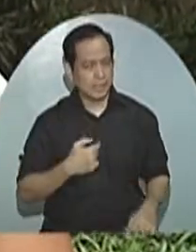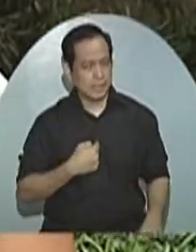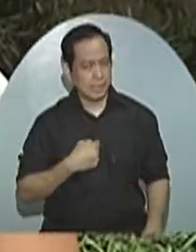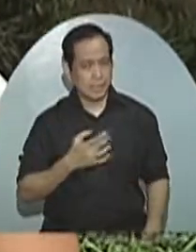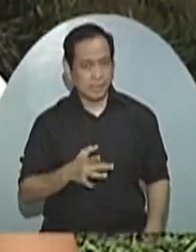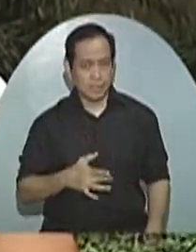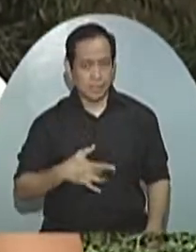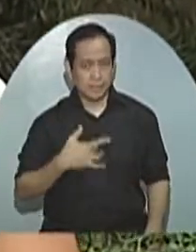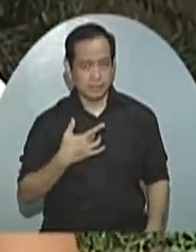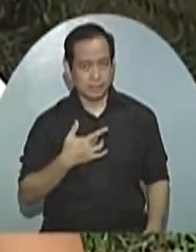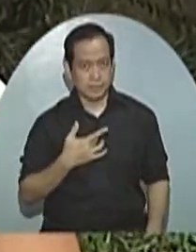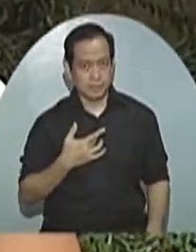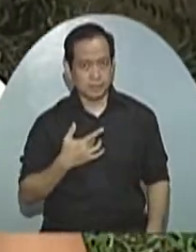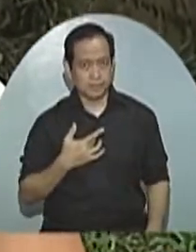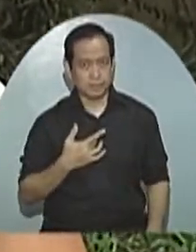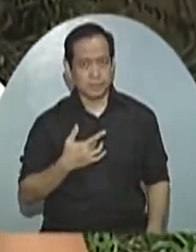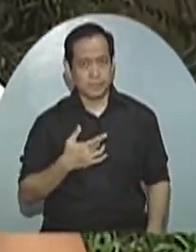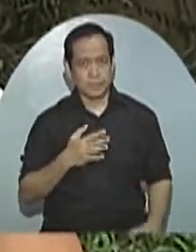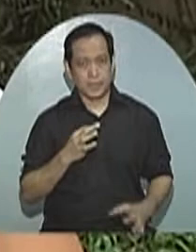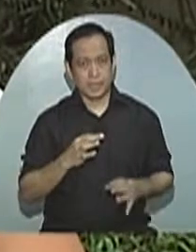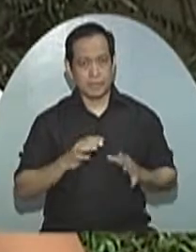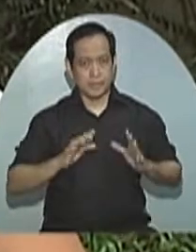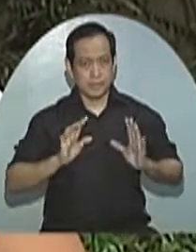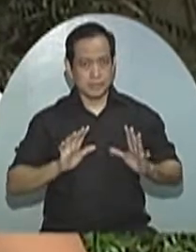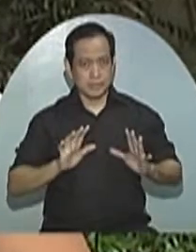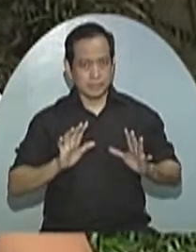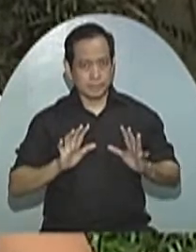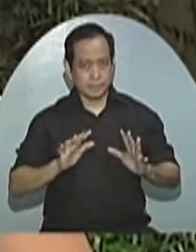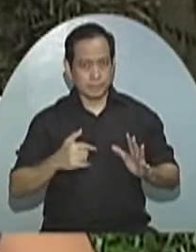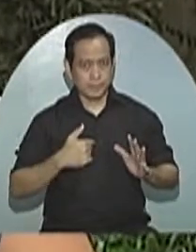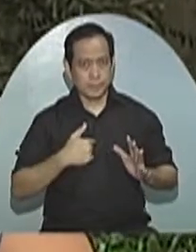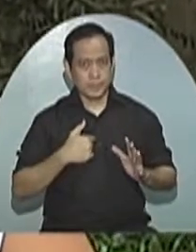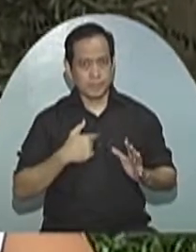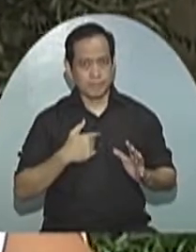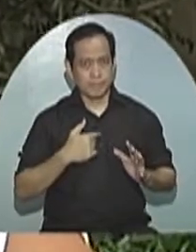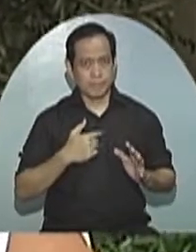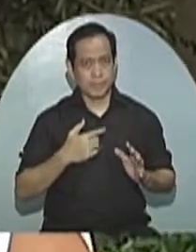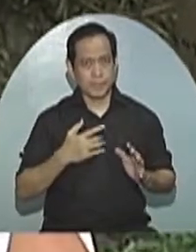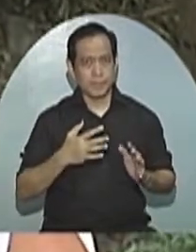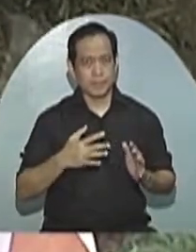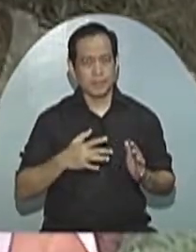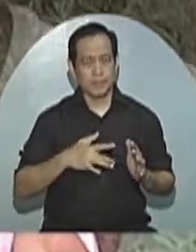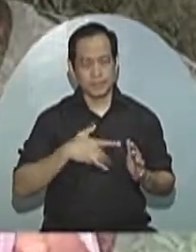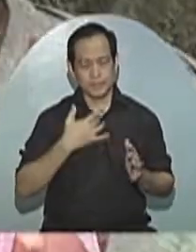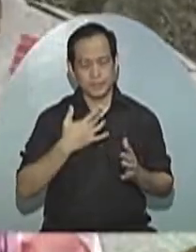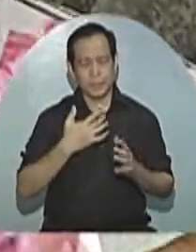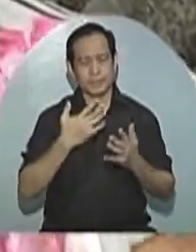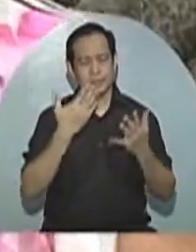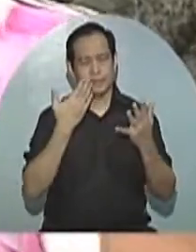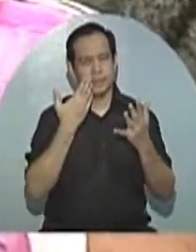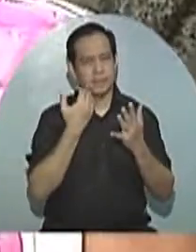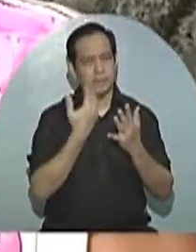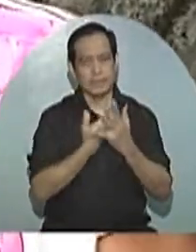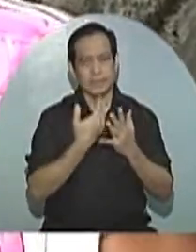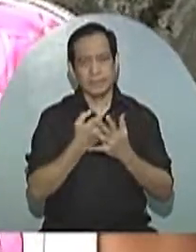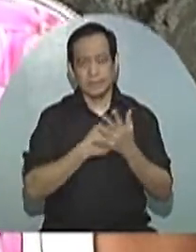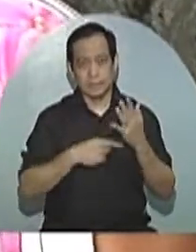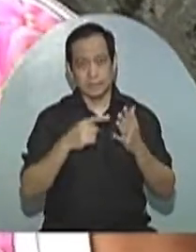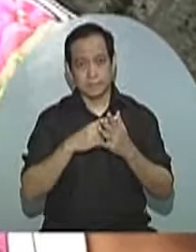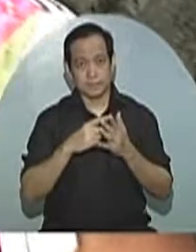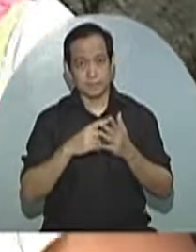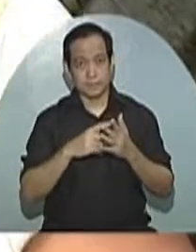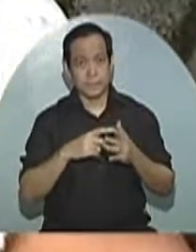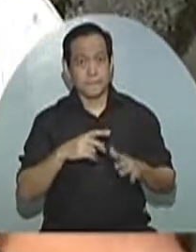po na naninigas ako para po akong napapauntog. Masayain pa